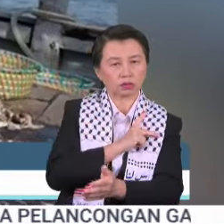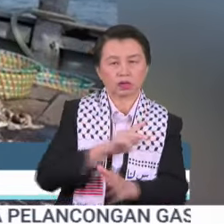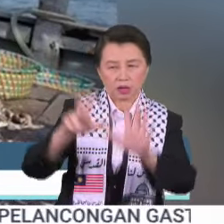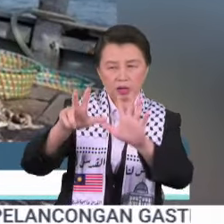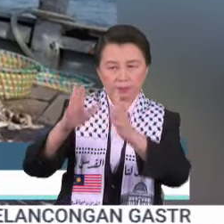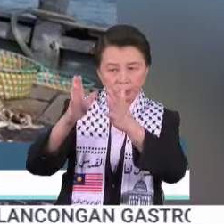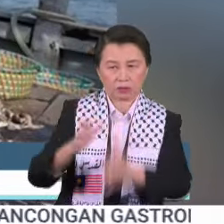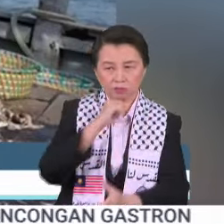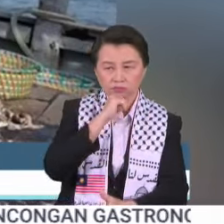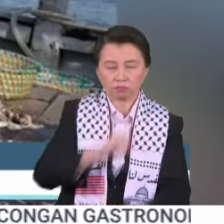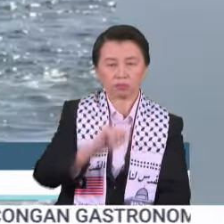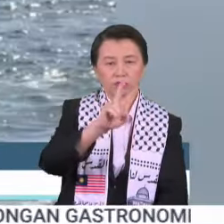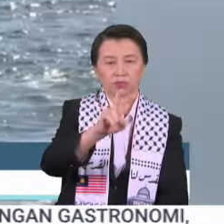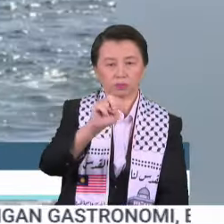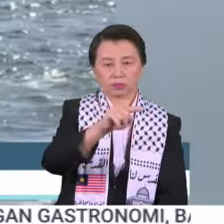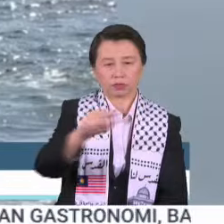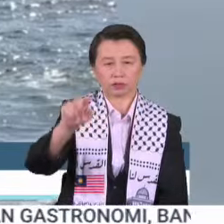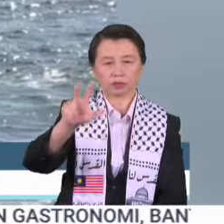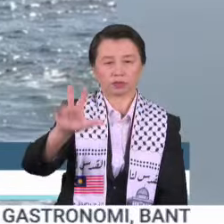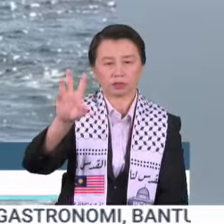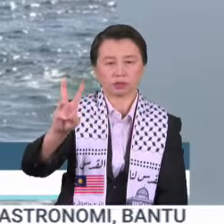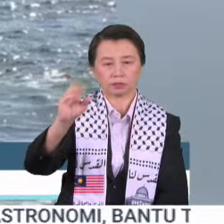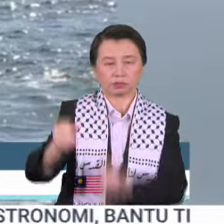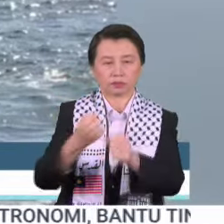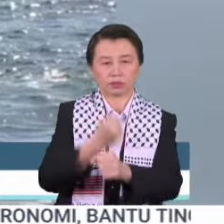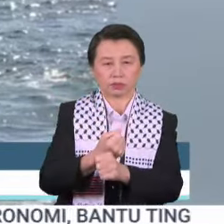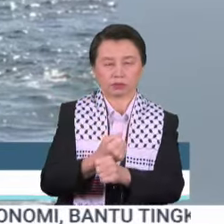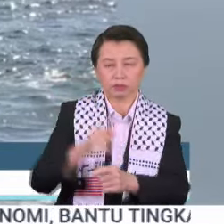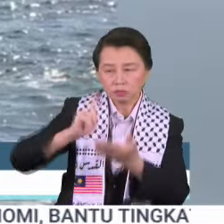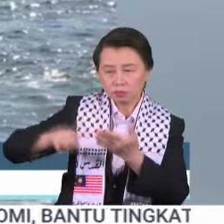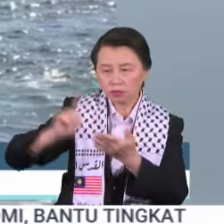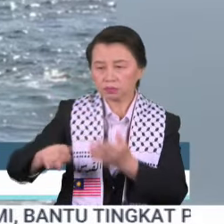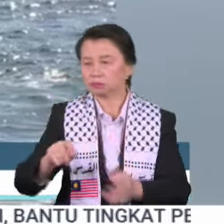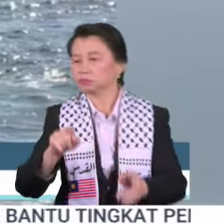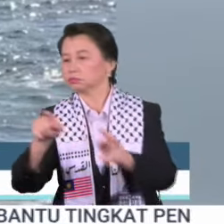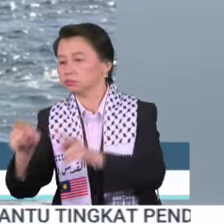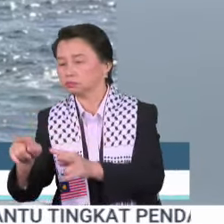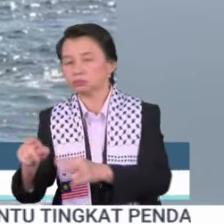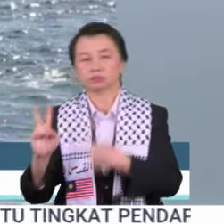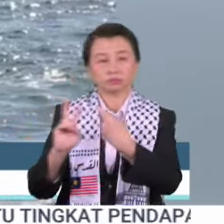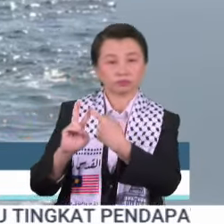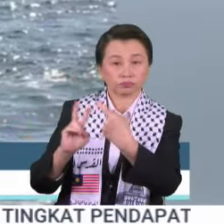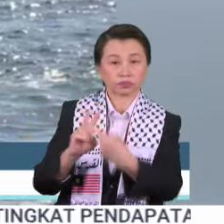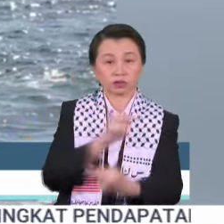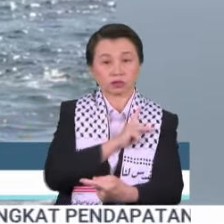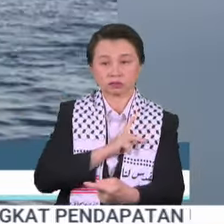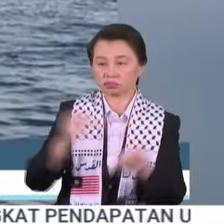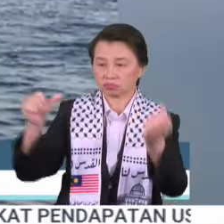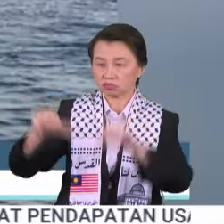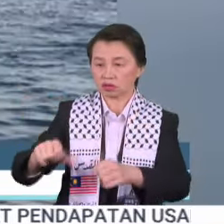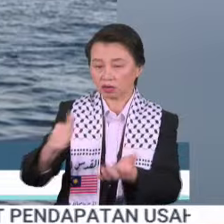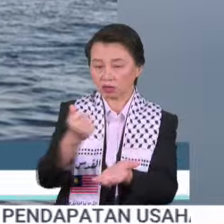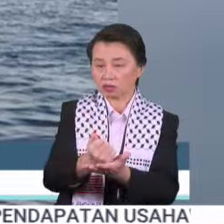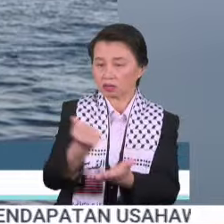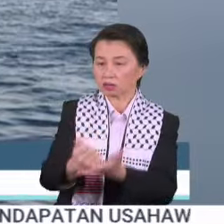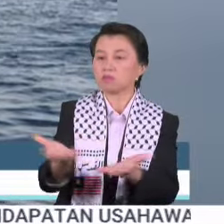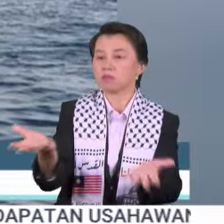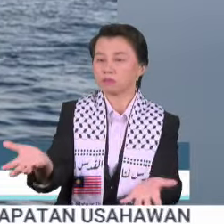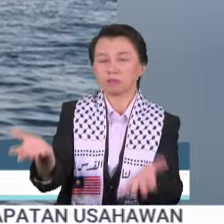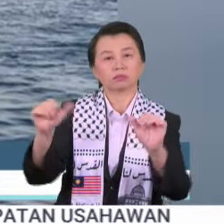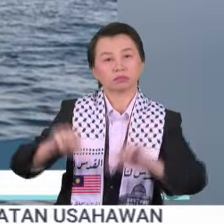kru berumur 20 hingga 36 tahun. Pemeriksaan lanjut mendapati kedua-dua tekong gagal mengemukakan dokumen pengenalan